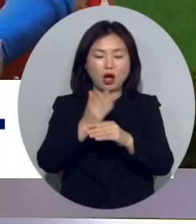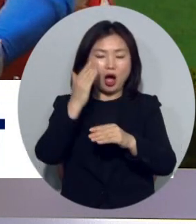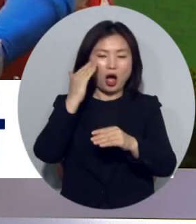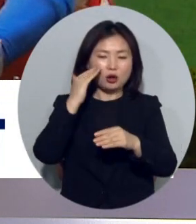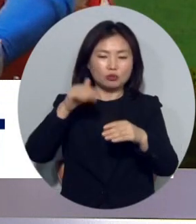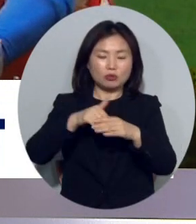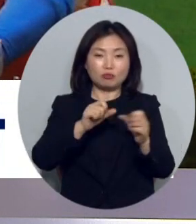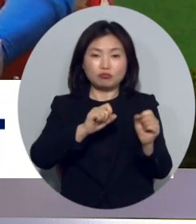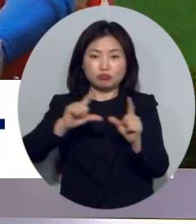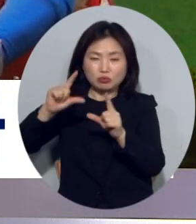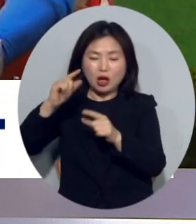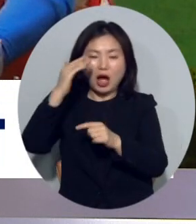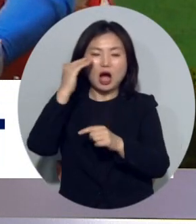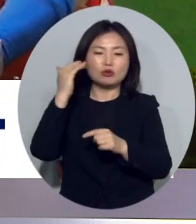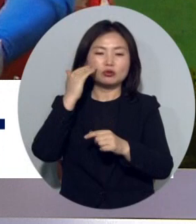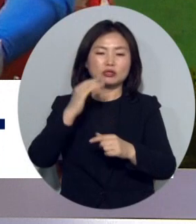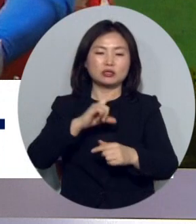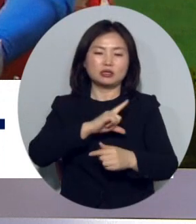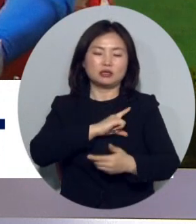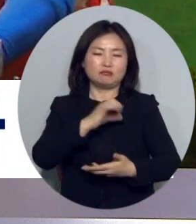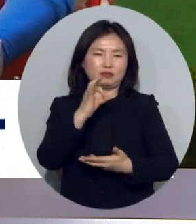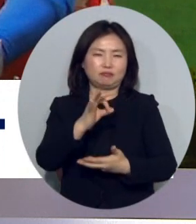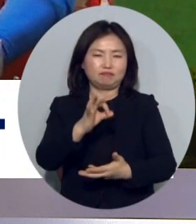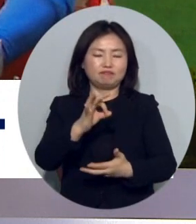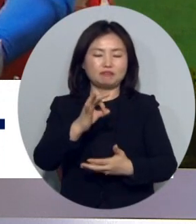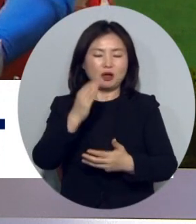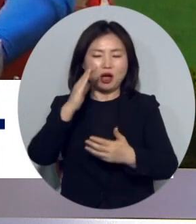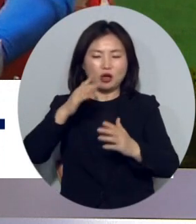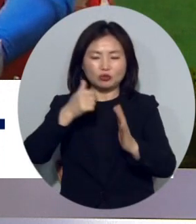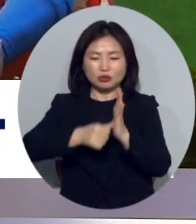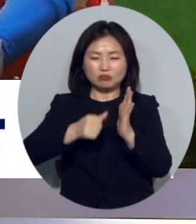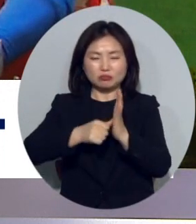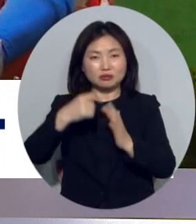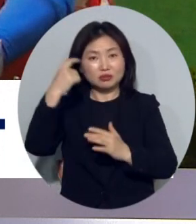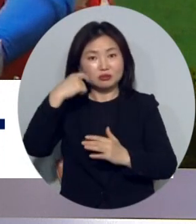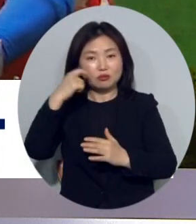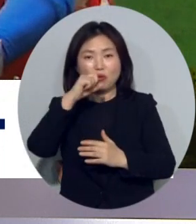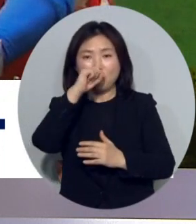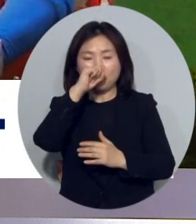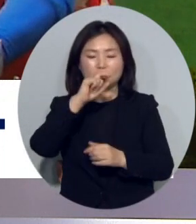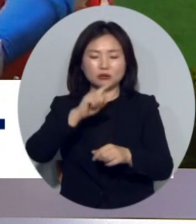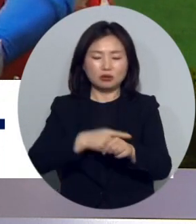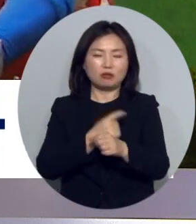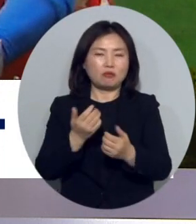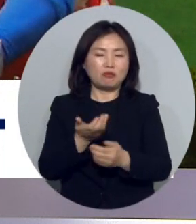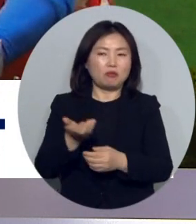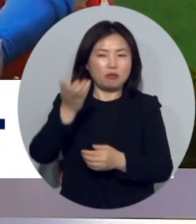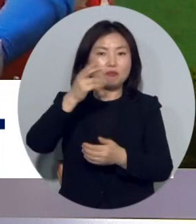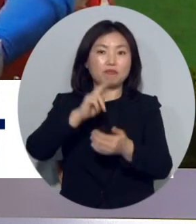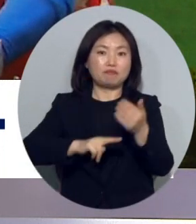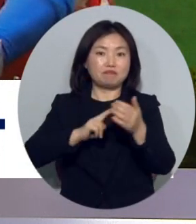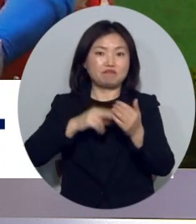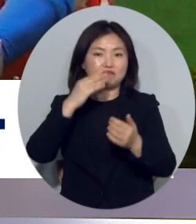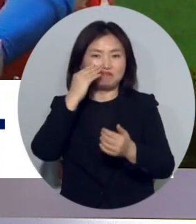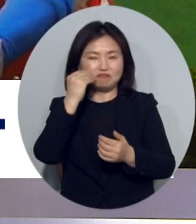덕분에 한국이라는 국가 브랜드도 한국 제품의 이미지와 함께 동반 상승한 것으로